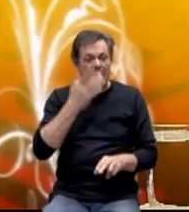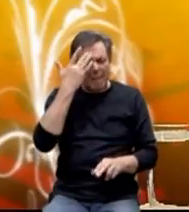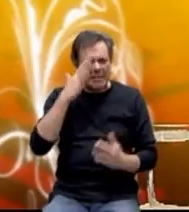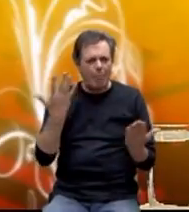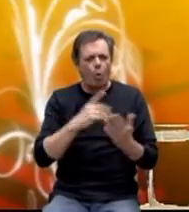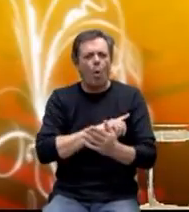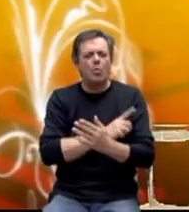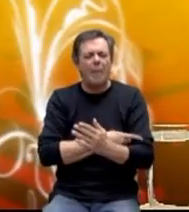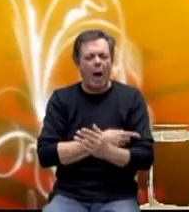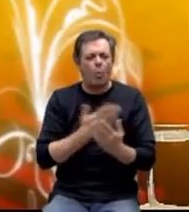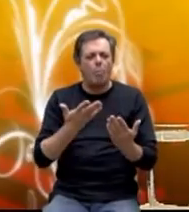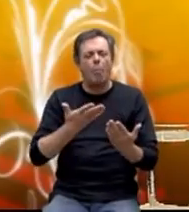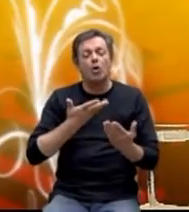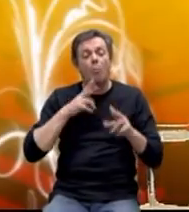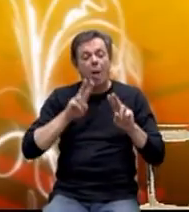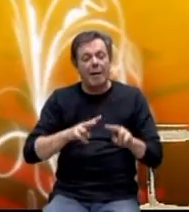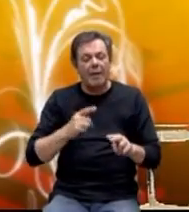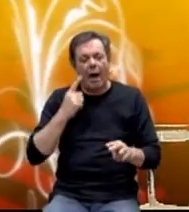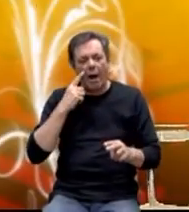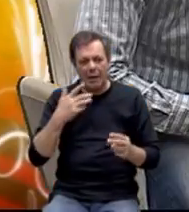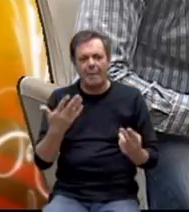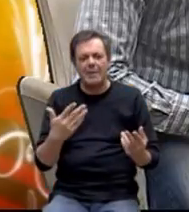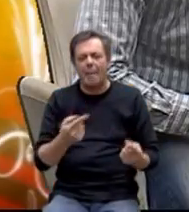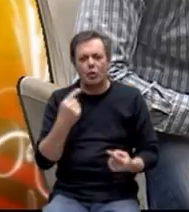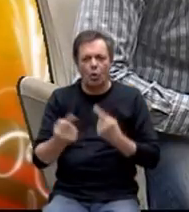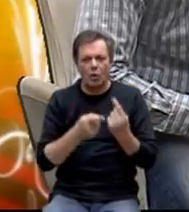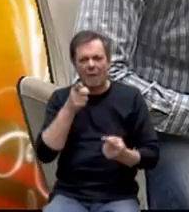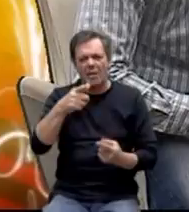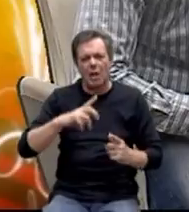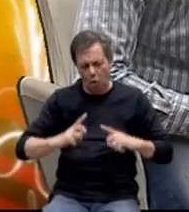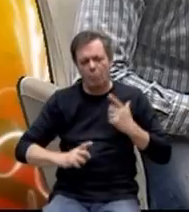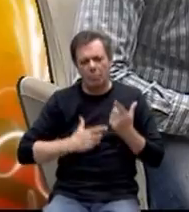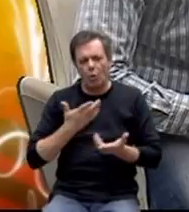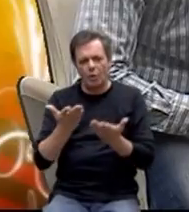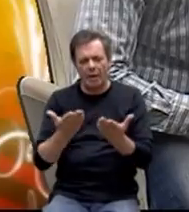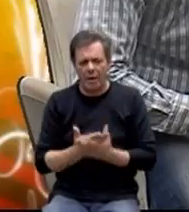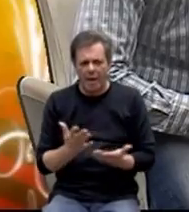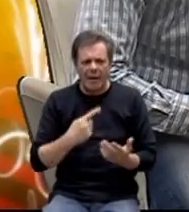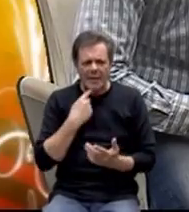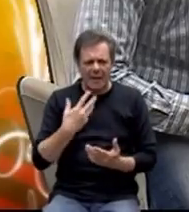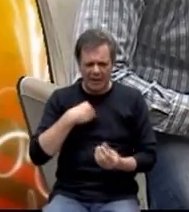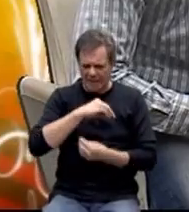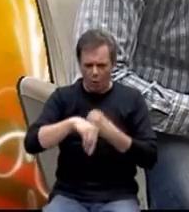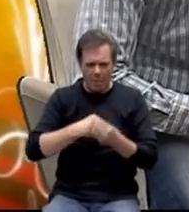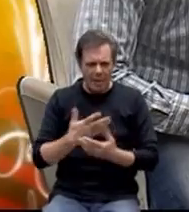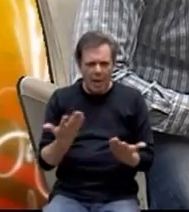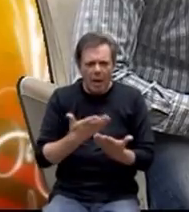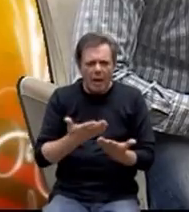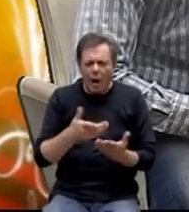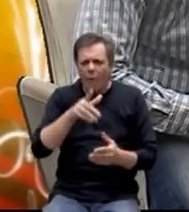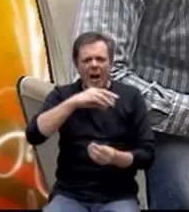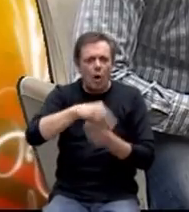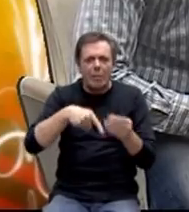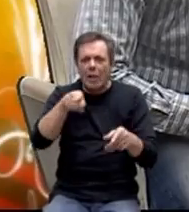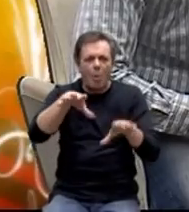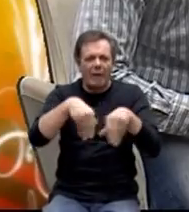koju snagu imamo prije nego što nam se nešto desi. Pa da. Vi ste to doživjeli sada. Da. Kad ste rekli svoje obitelji, kako su oni to sve